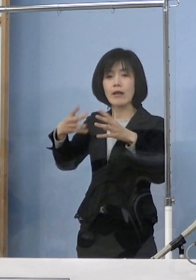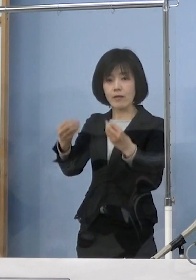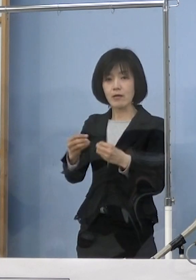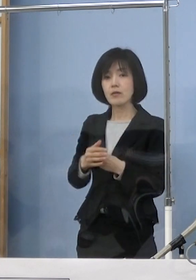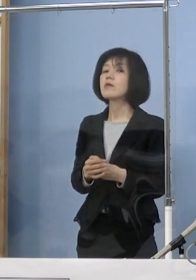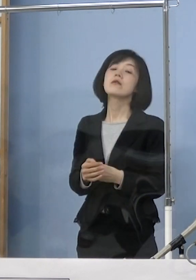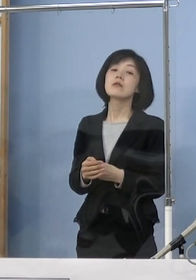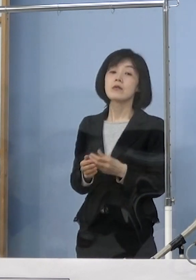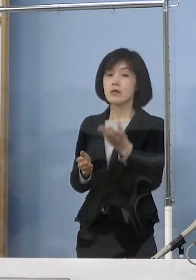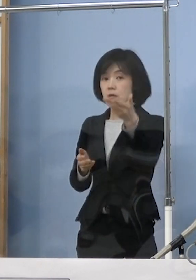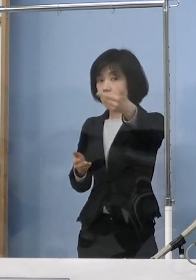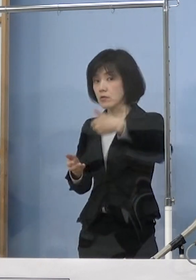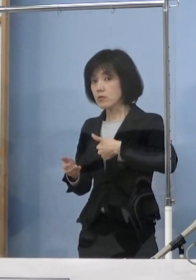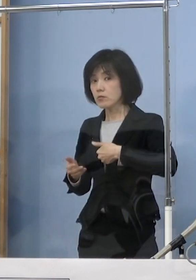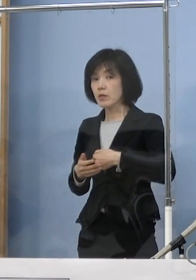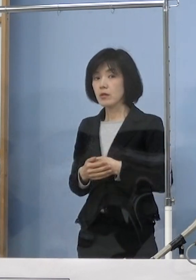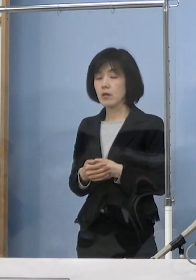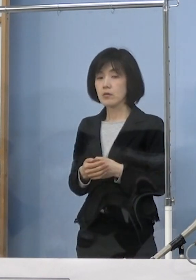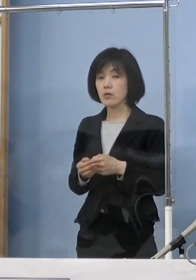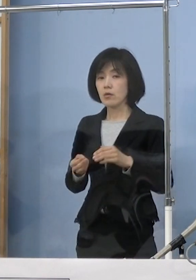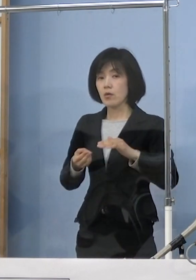病床についてお伺いします。